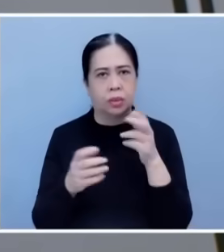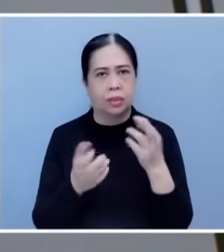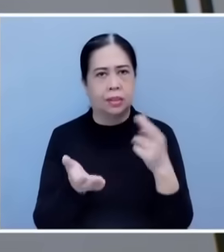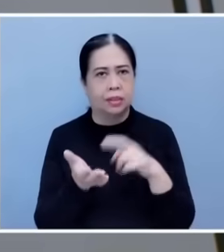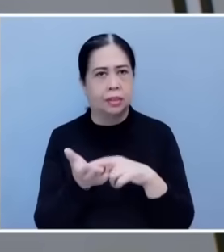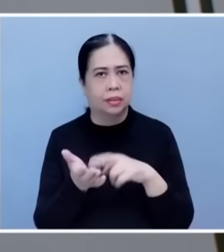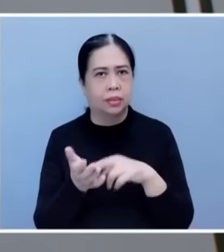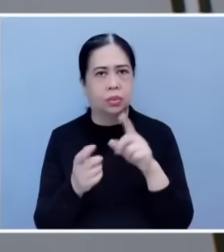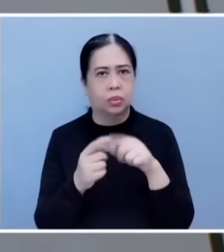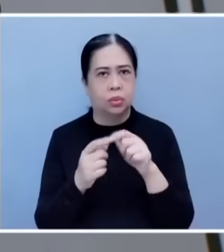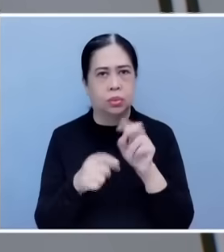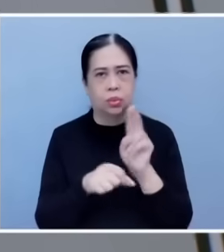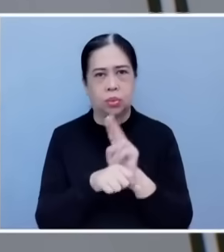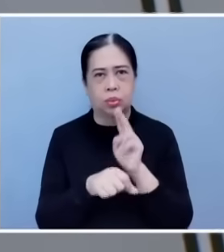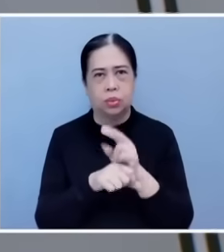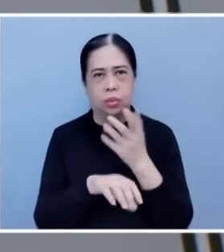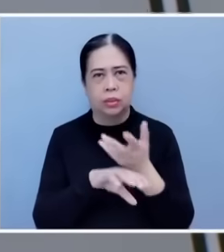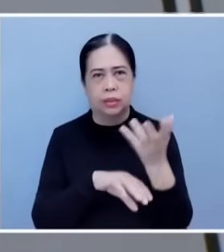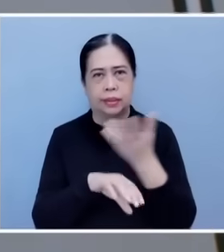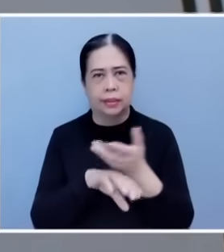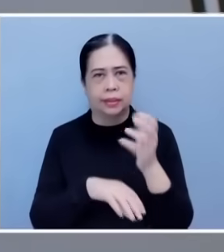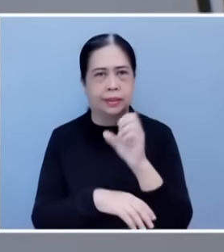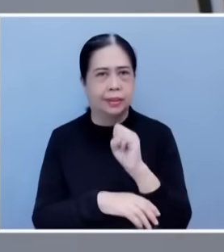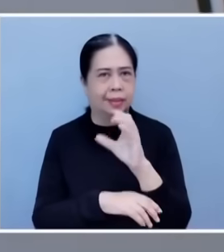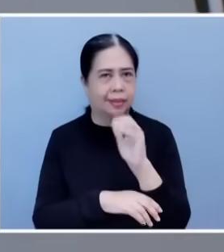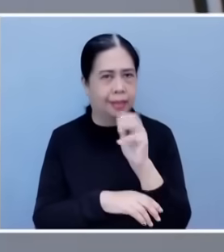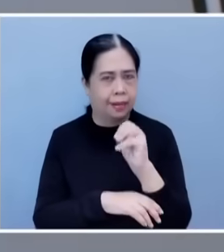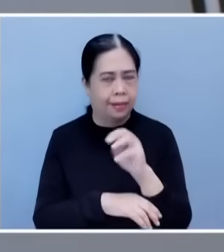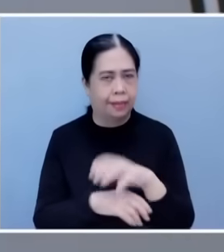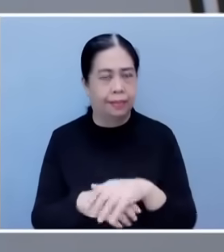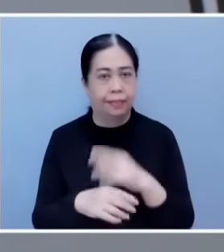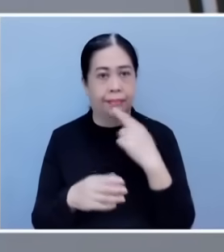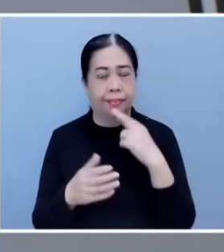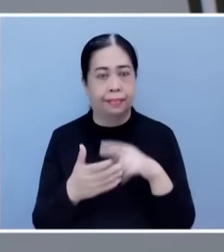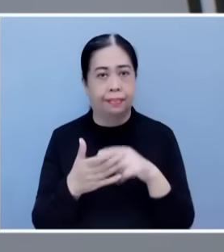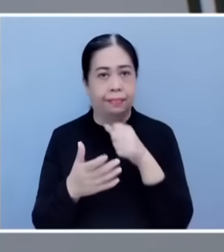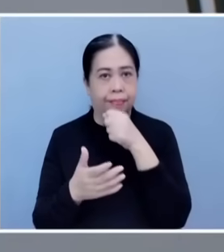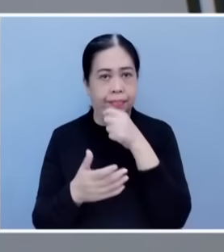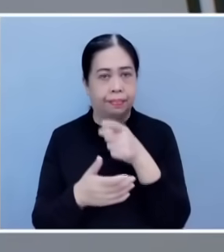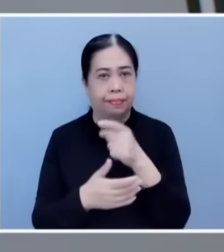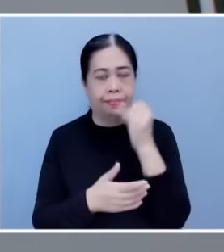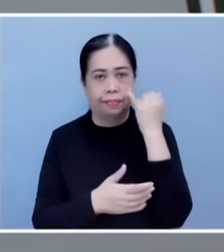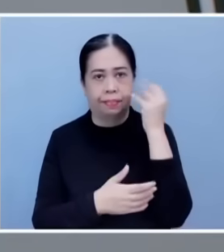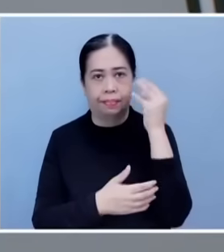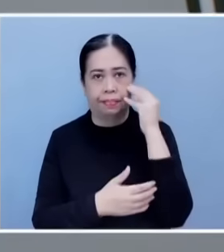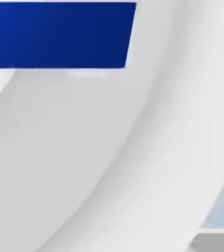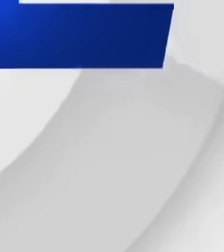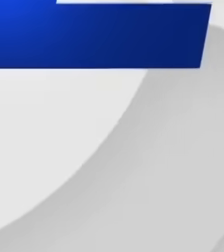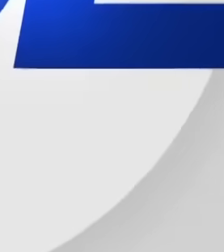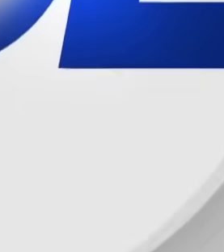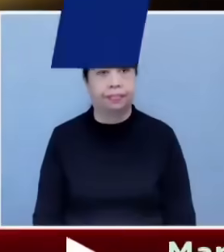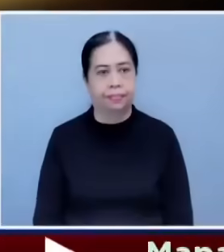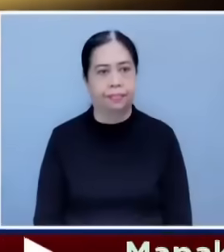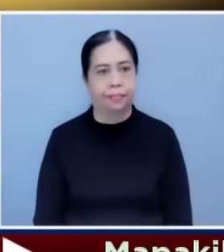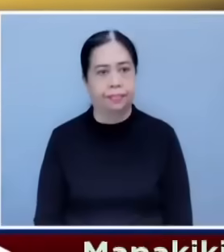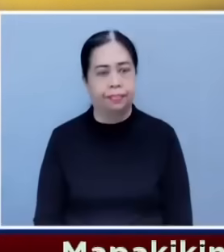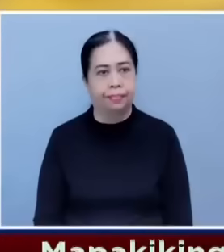para maggamit sa mga text scams. Nagpapatrol, Johnson Manaba.